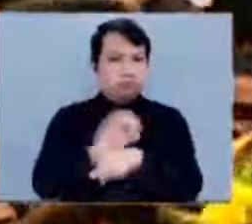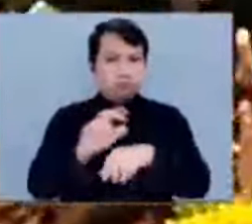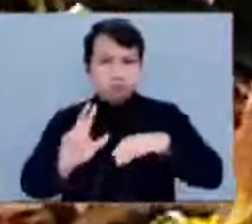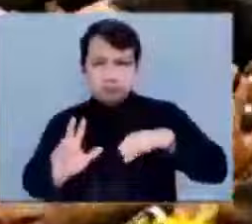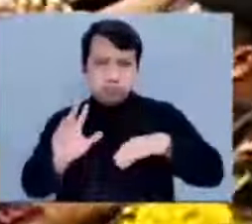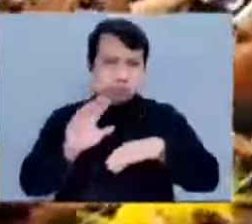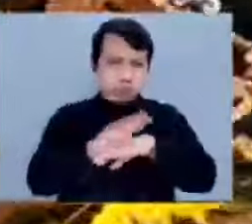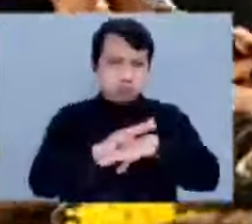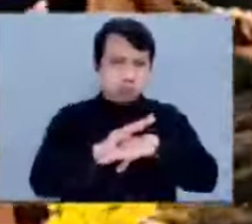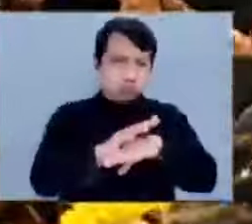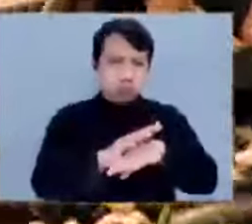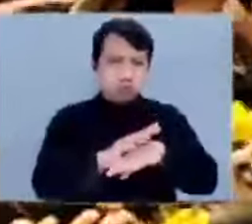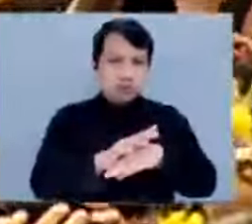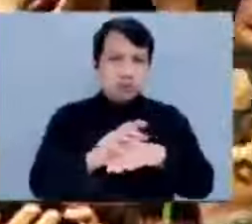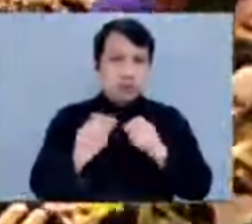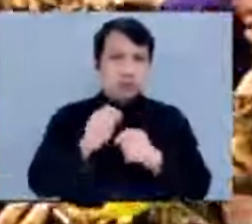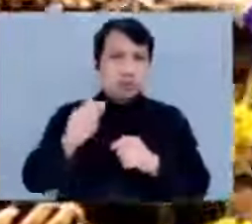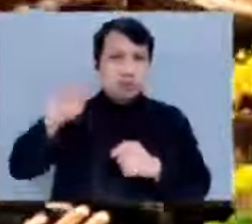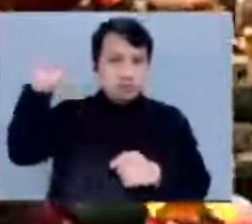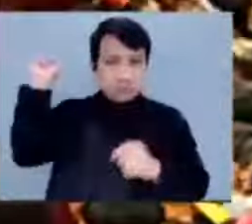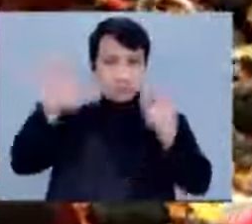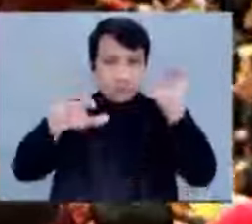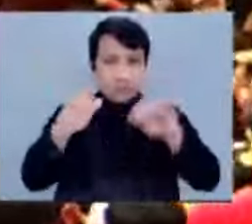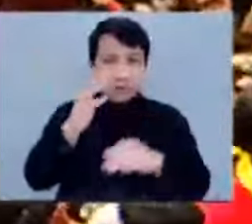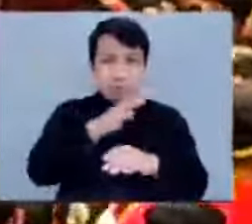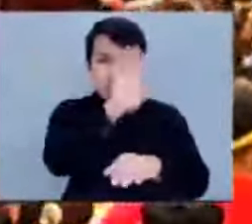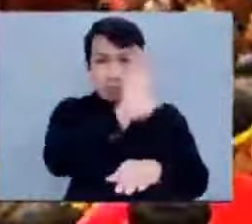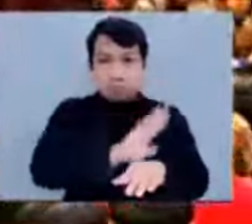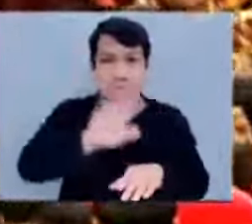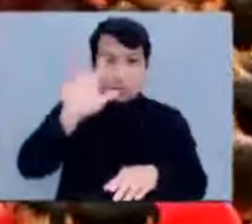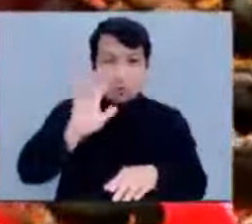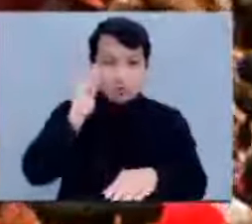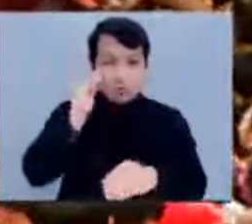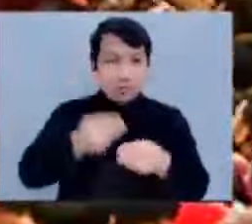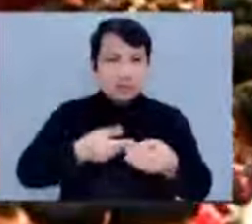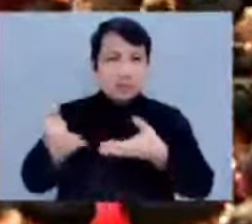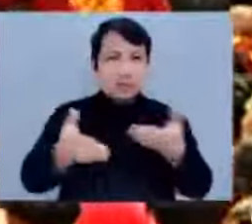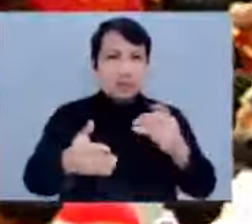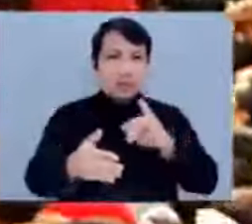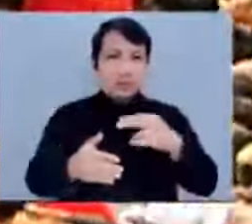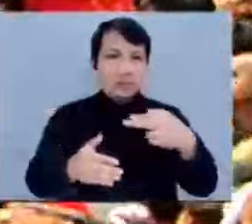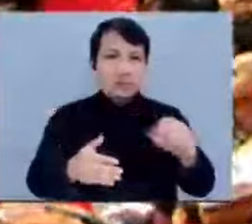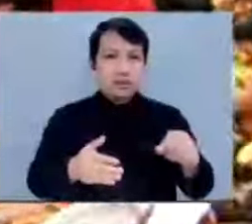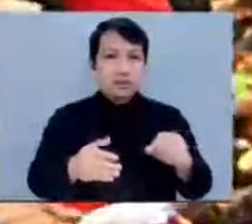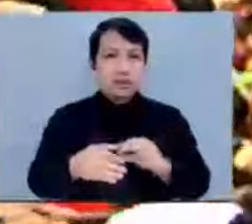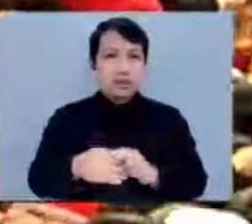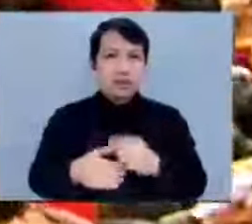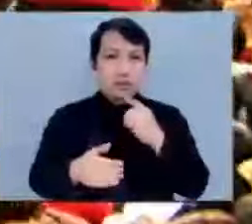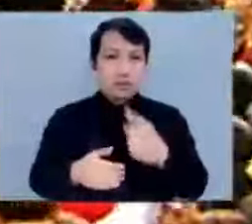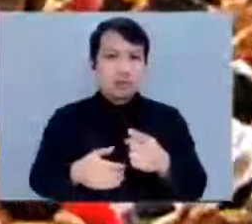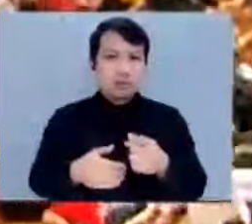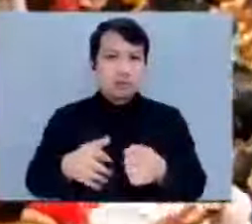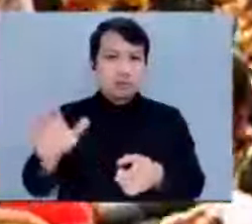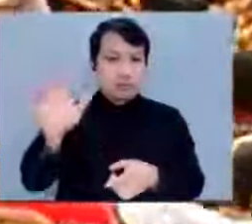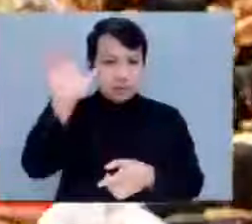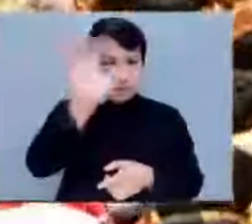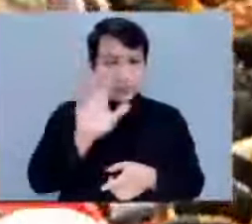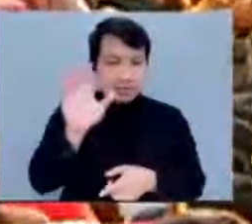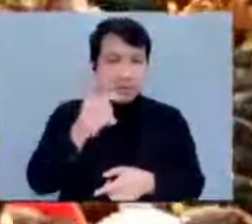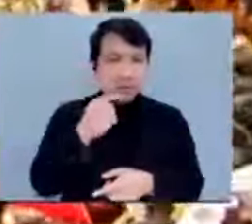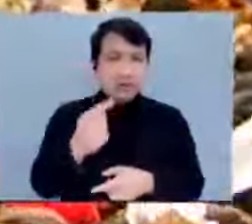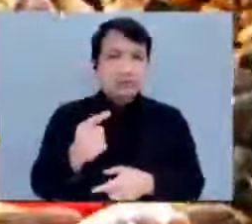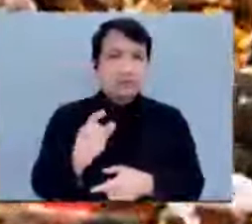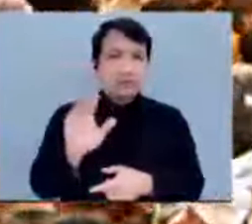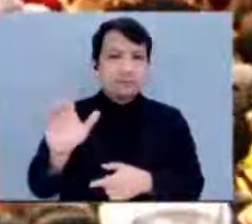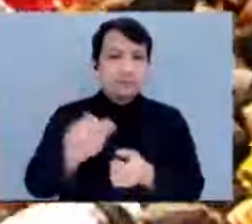ang naghagis ng panyo o bimpo at inayaan ng mga hijos del Nazareno ang magbahid nito sa andas sa kahinagis